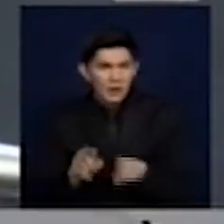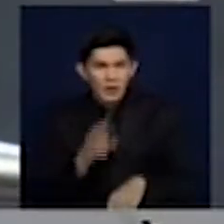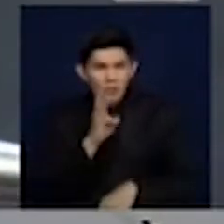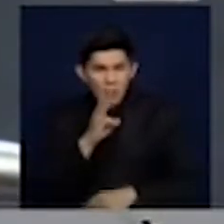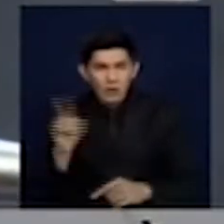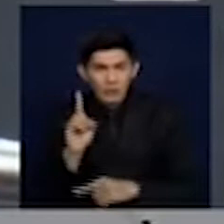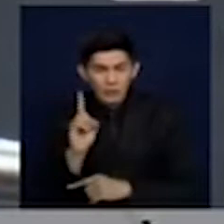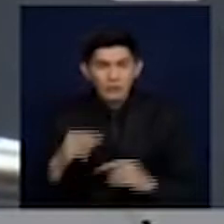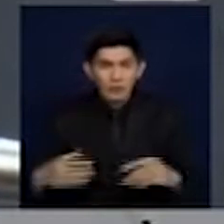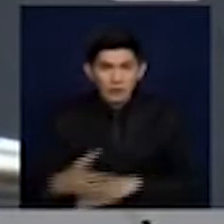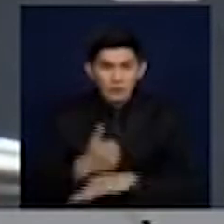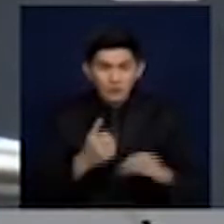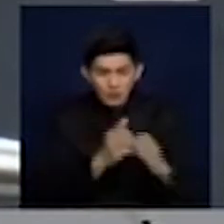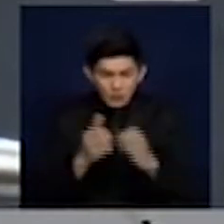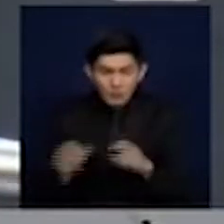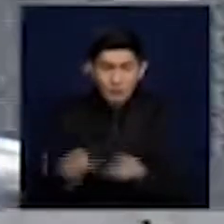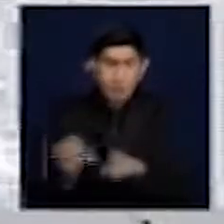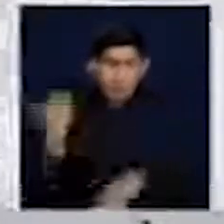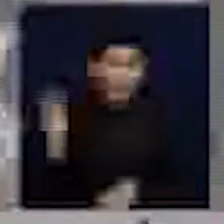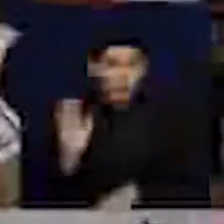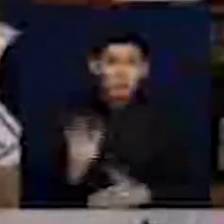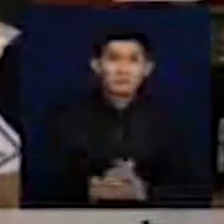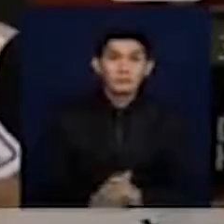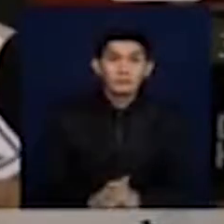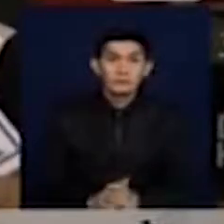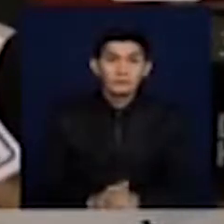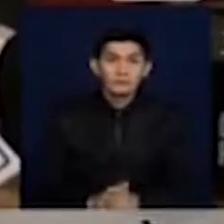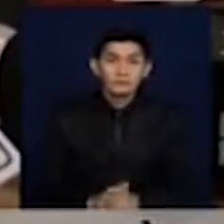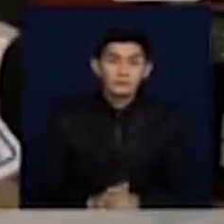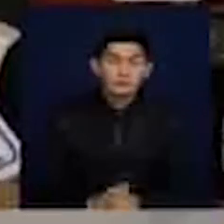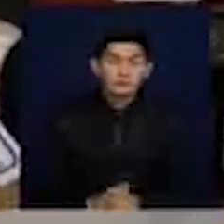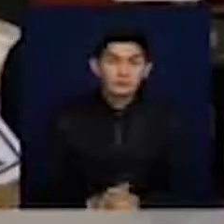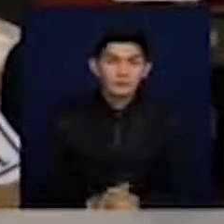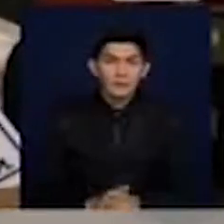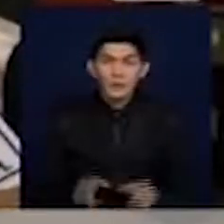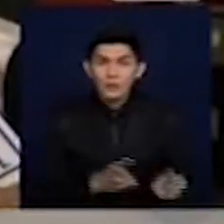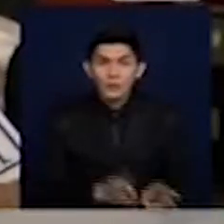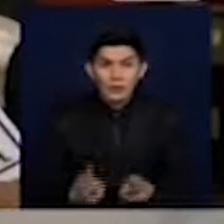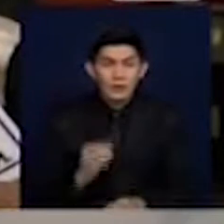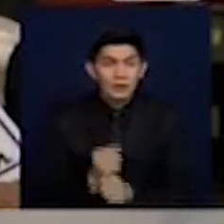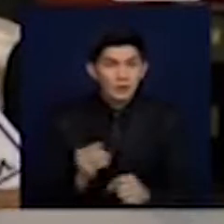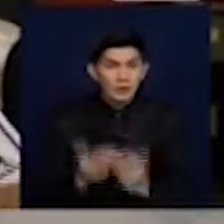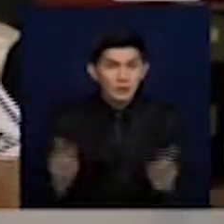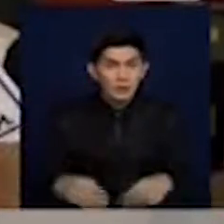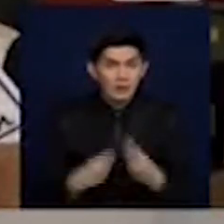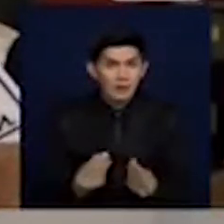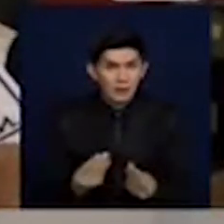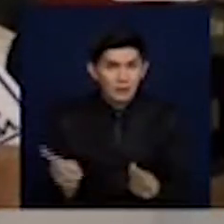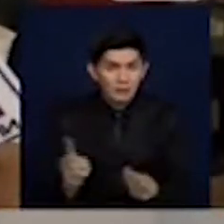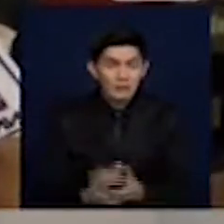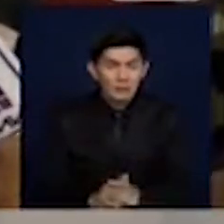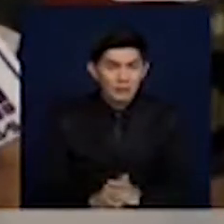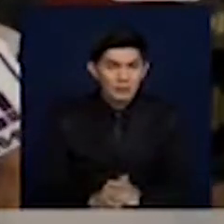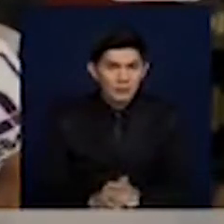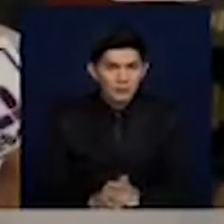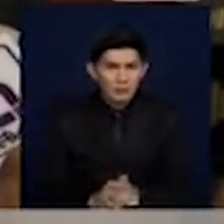องแทรกแซงเหมือนที่ผ่านมา พรรคการเมืองพรรคหนึ่งถูกยิงที่ปัตตานี แต่ถ้าจะมีวิธีไหนที่จะทำให้มันไม่เ